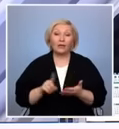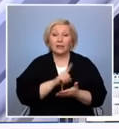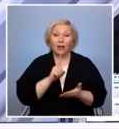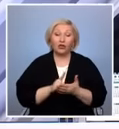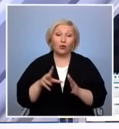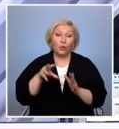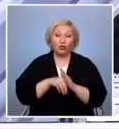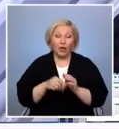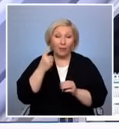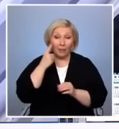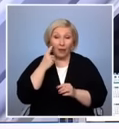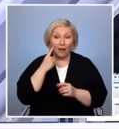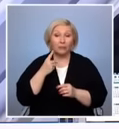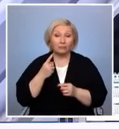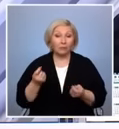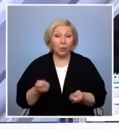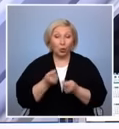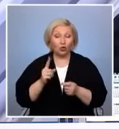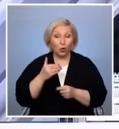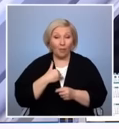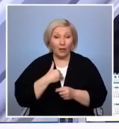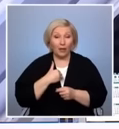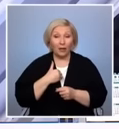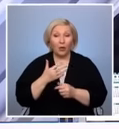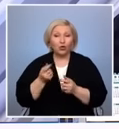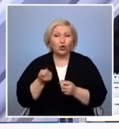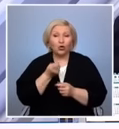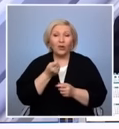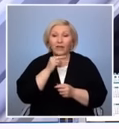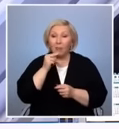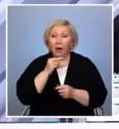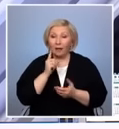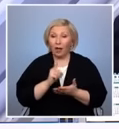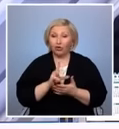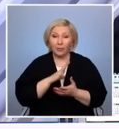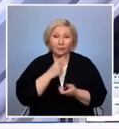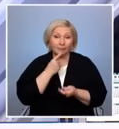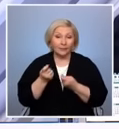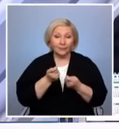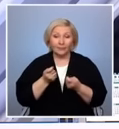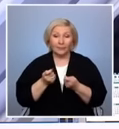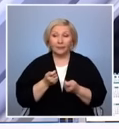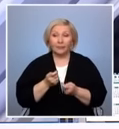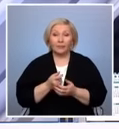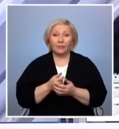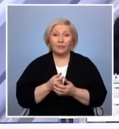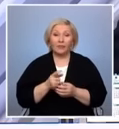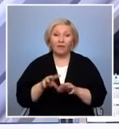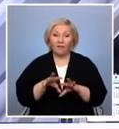надо военщины в нашей жизни, мы живем в тылу». Конец цитаты. Ну, согласитесь, неимоверный